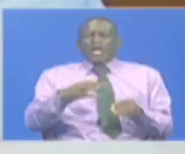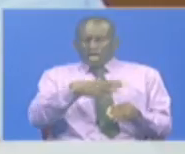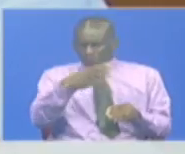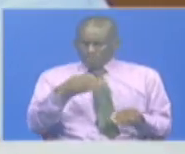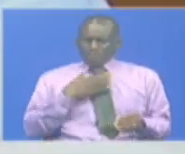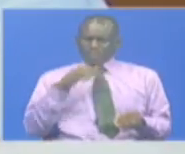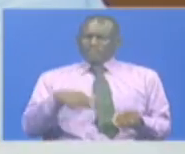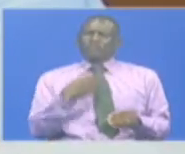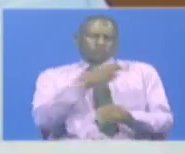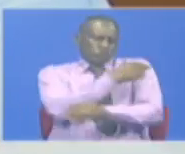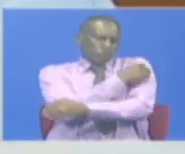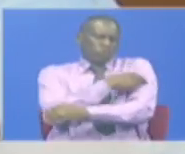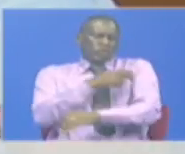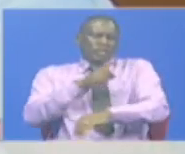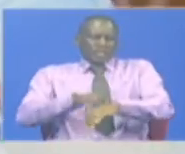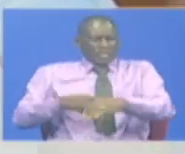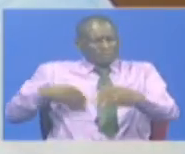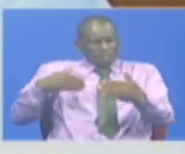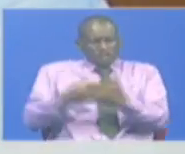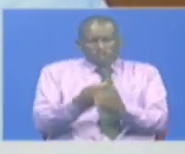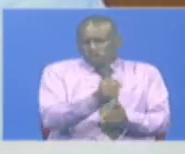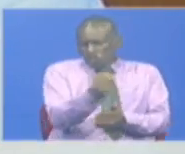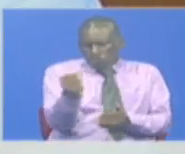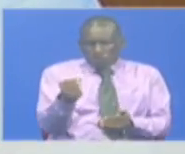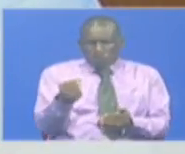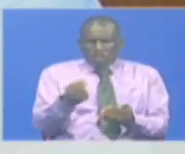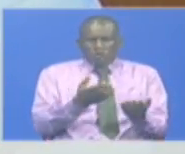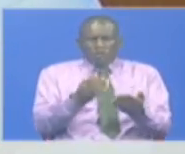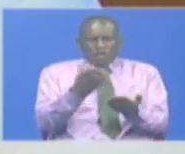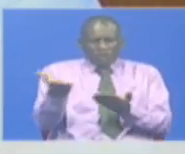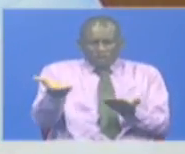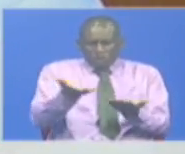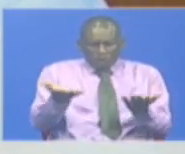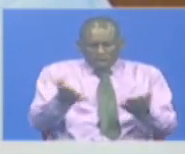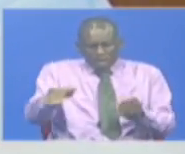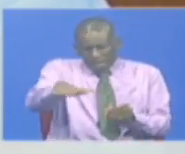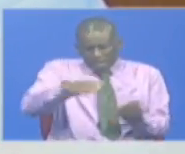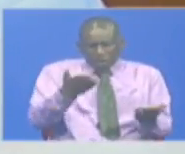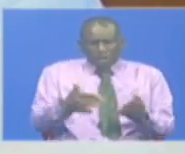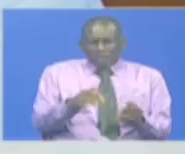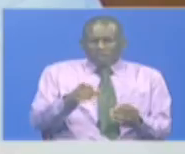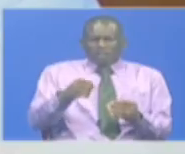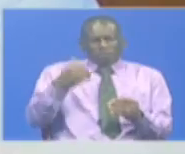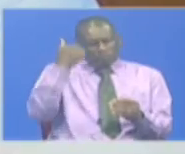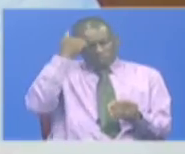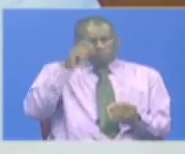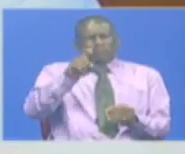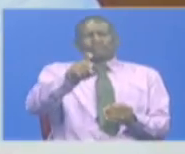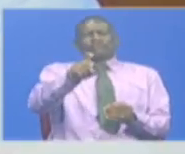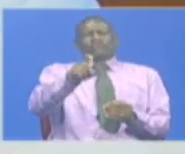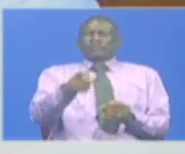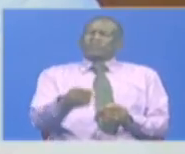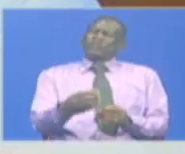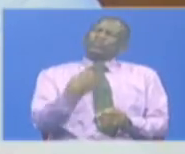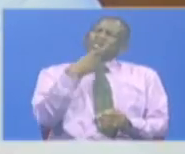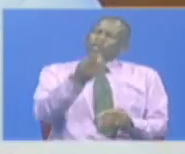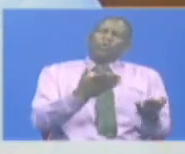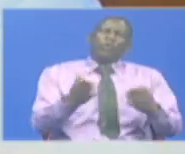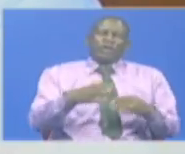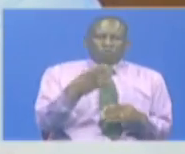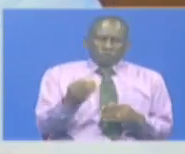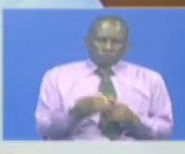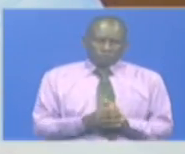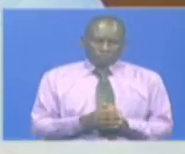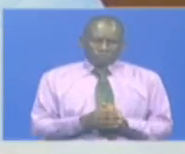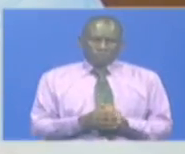So nikifika kwa mlango huwa kuna mahali wanapima kwanza temperature ndio waambiwa where to go.